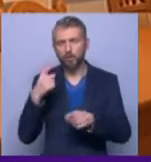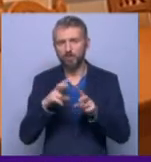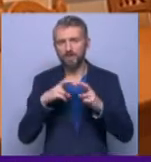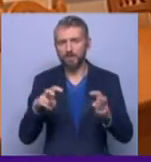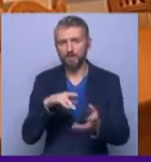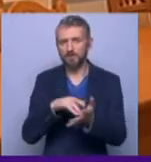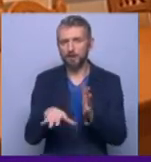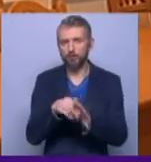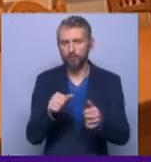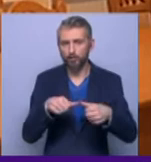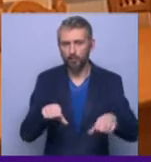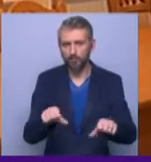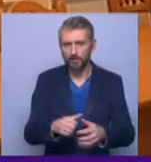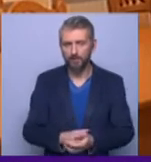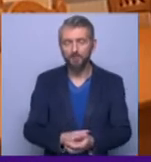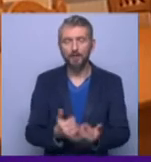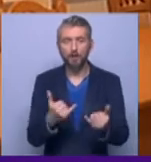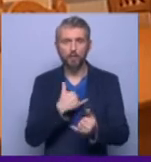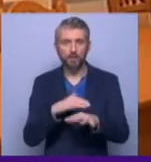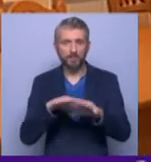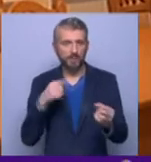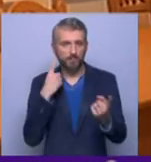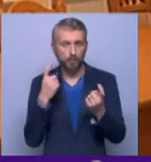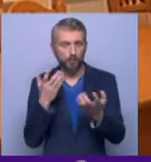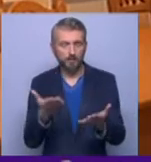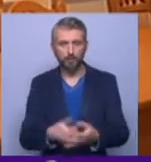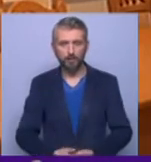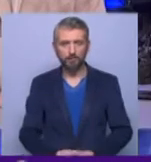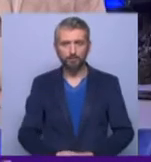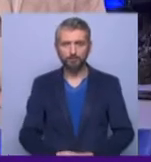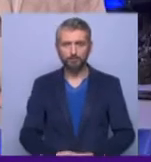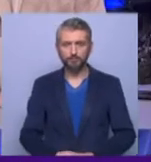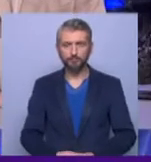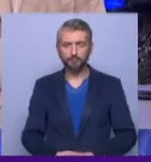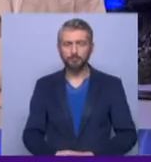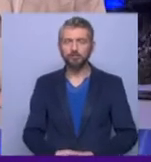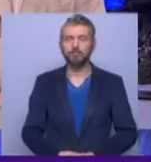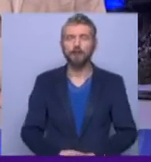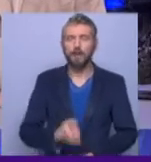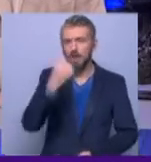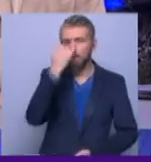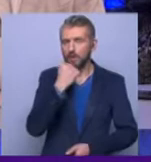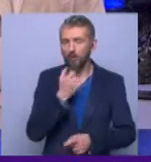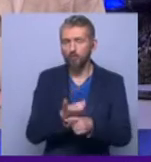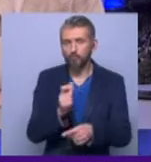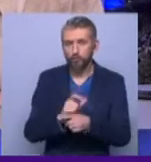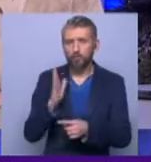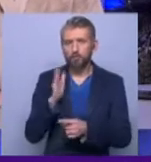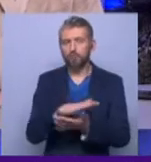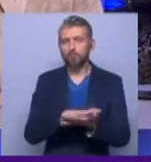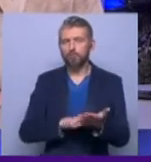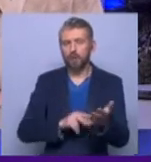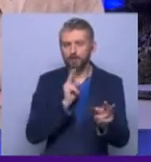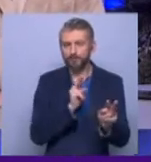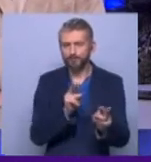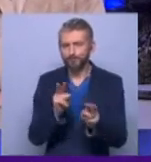засідання Центральної виборчої комісії. Наразі в мене вся інформація, студія. Пані Ірин, дякую дуже. Ну, будемо далі тримати руку